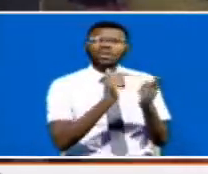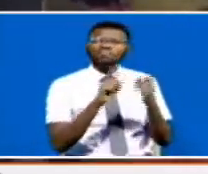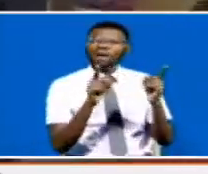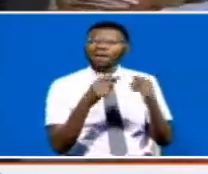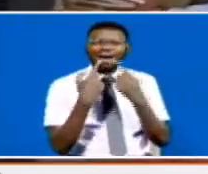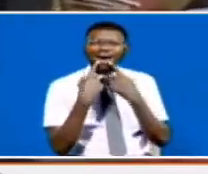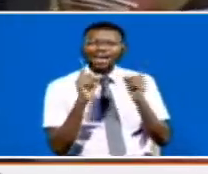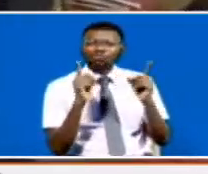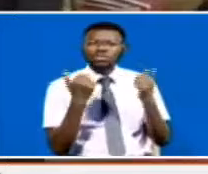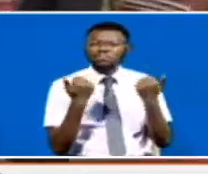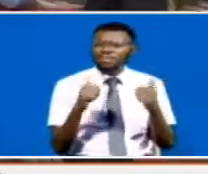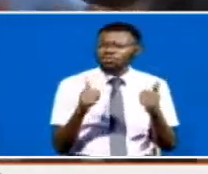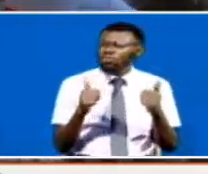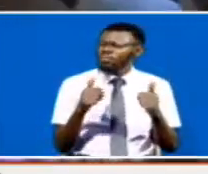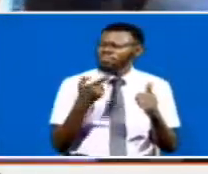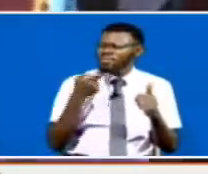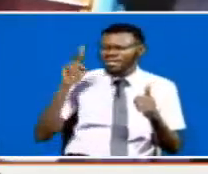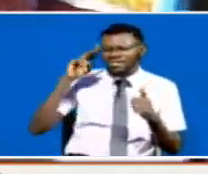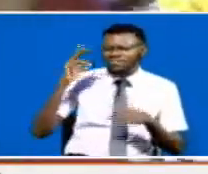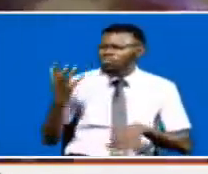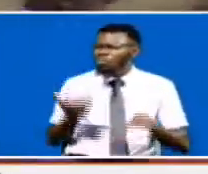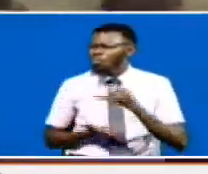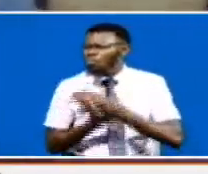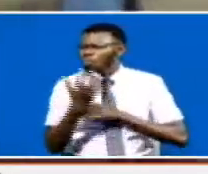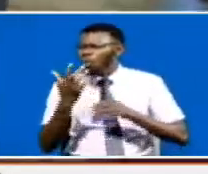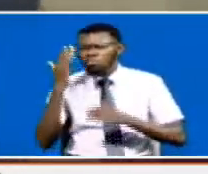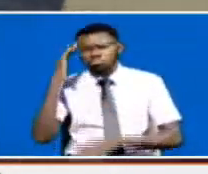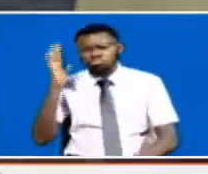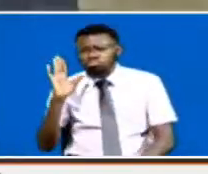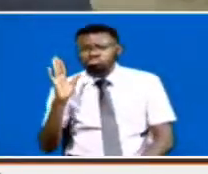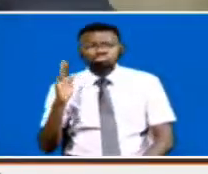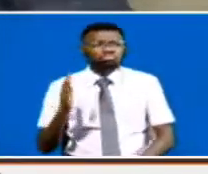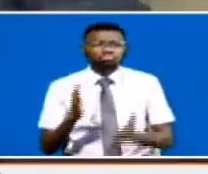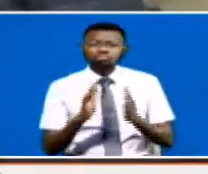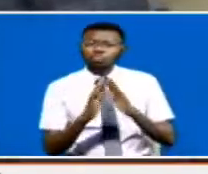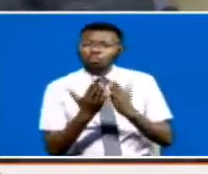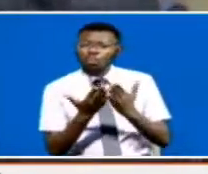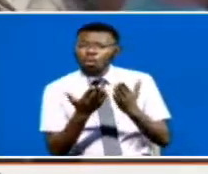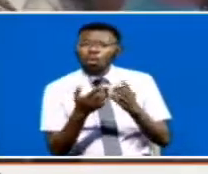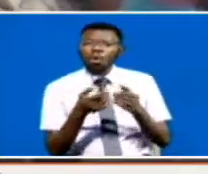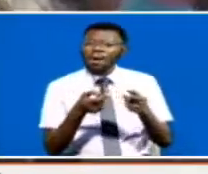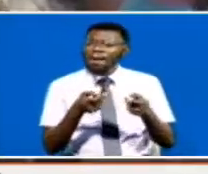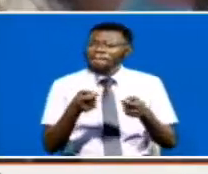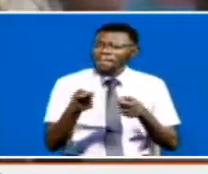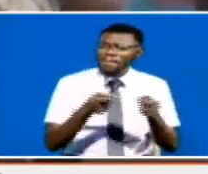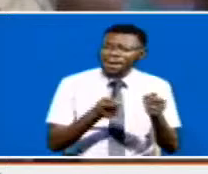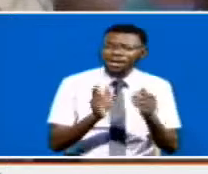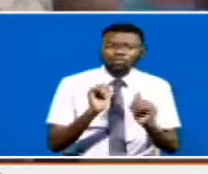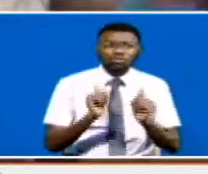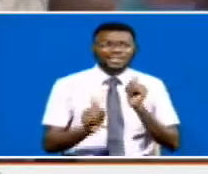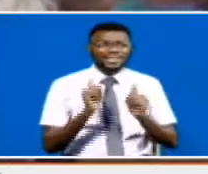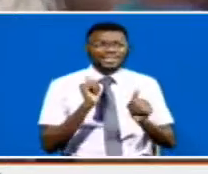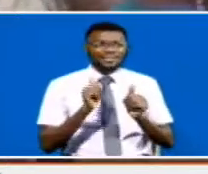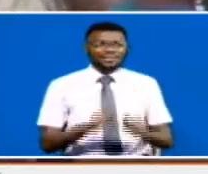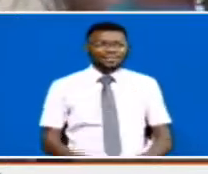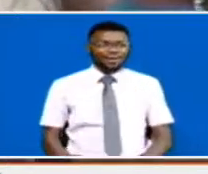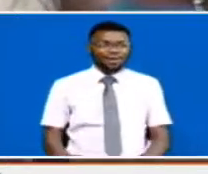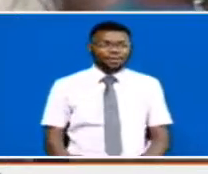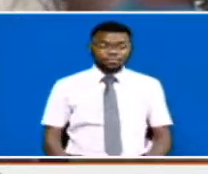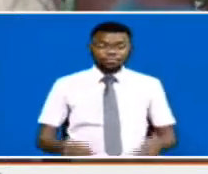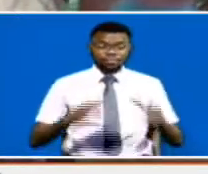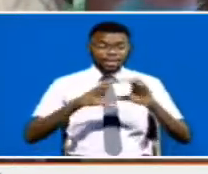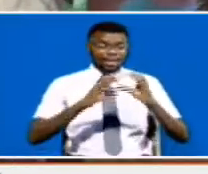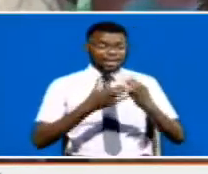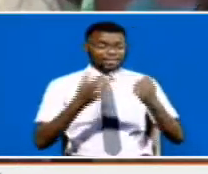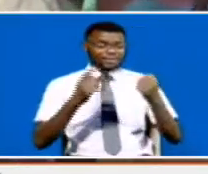pia likiwakanganya wazazi, kwani hawajui ni vitabu vipi vya kununua. Kuchelewesha kutoa matokeo ya darasa la